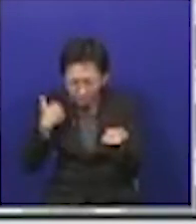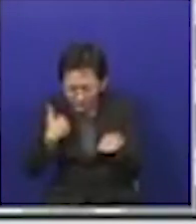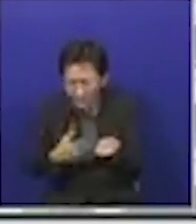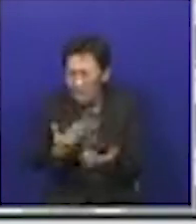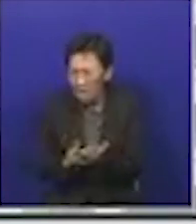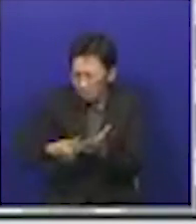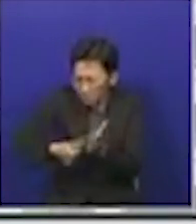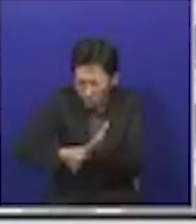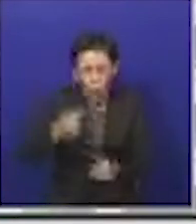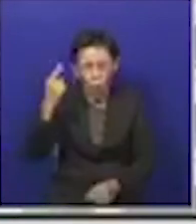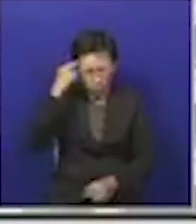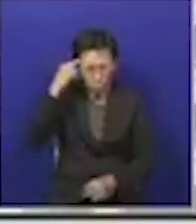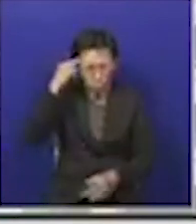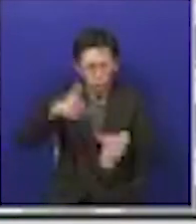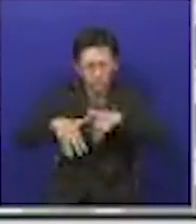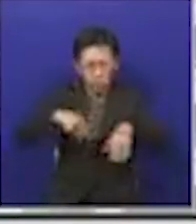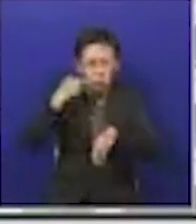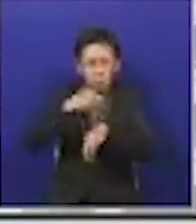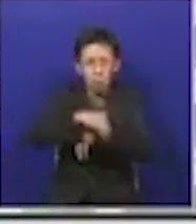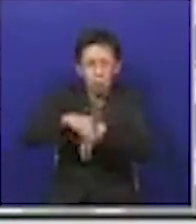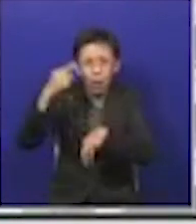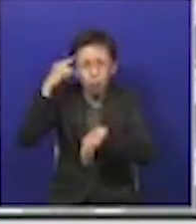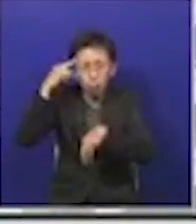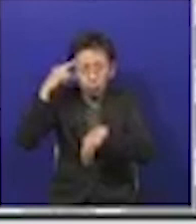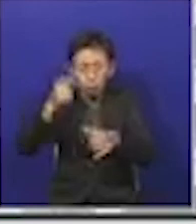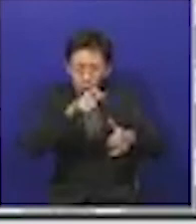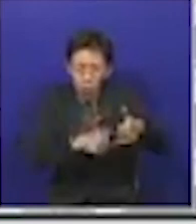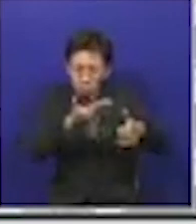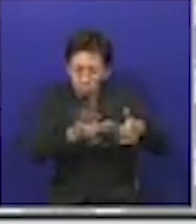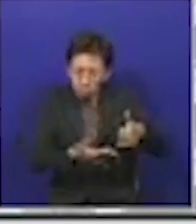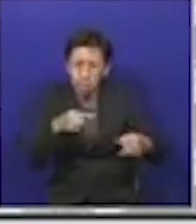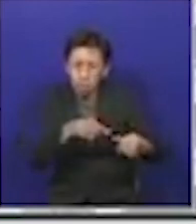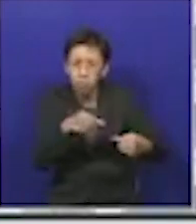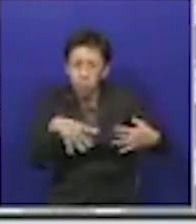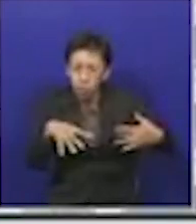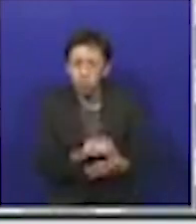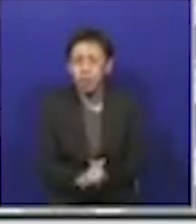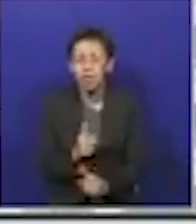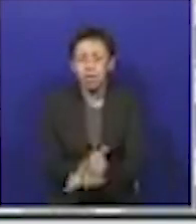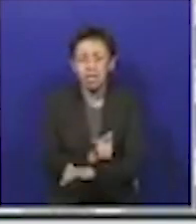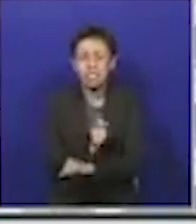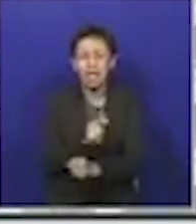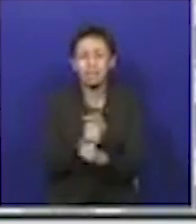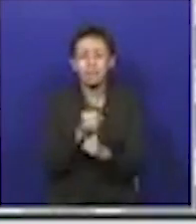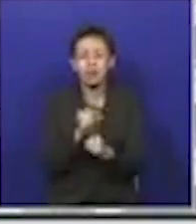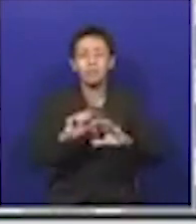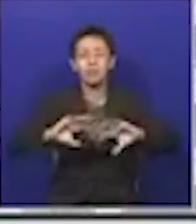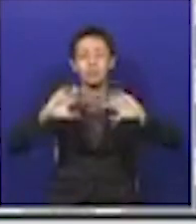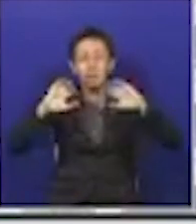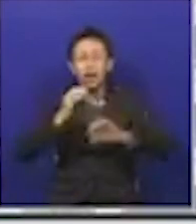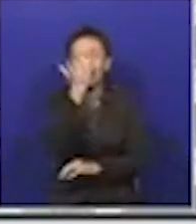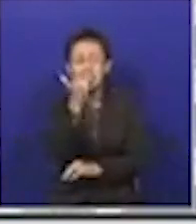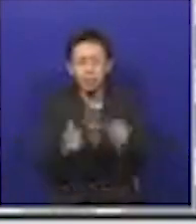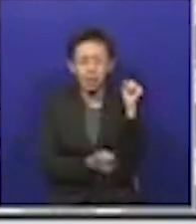นี้เป็นสินฮะแล้วเข้าคุณสมบัติหรือไม่เข้าก็คุณจ้างเขาเป็นข้าราชการแผ่นดินน่ะทำไมไม่